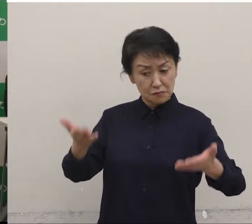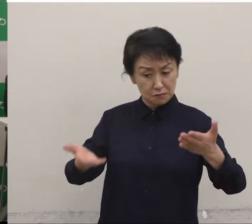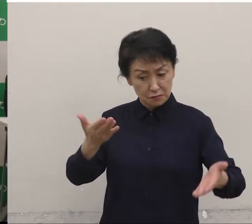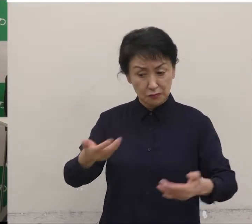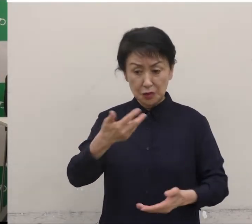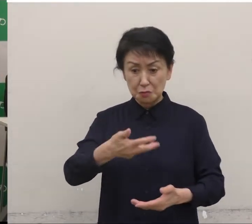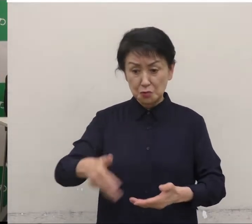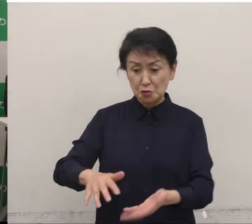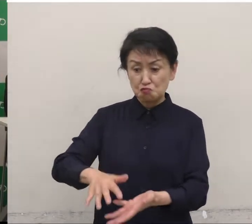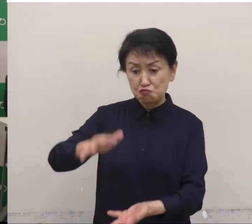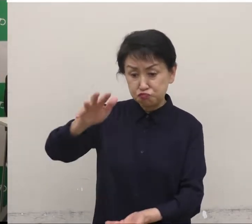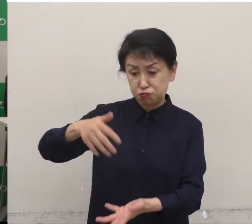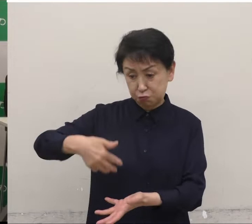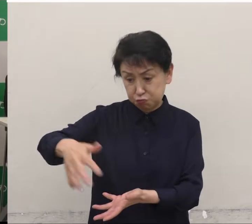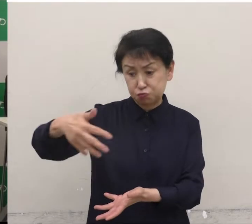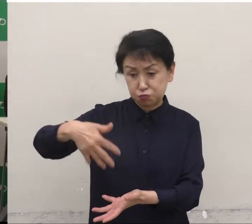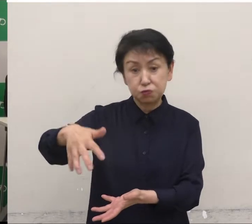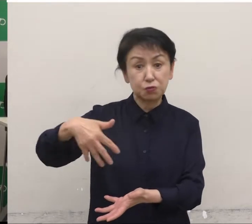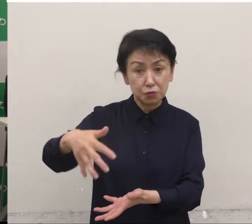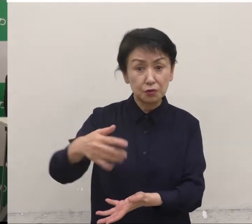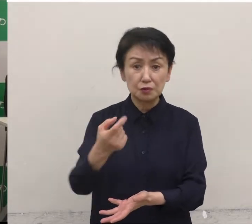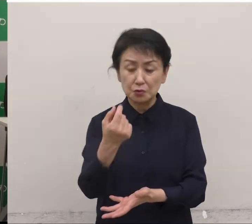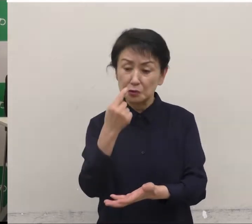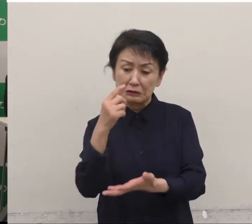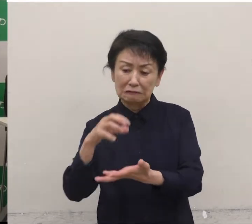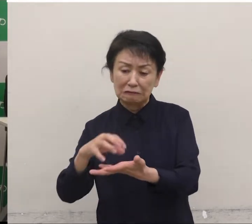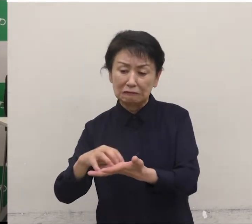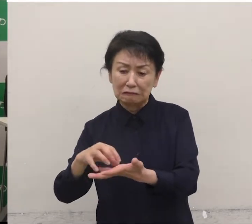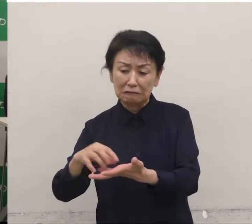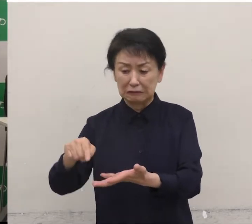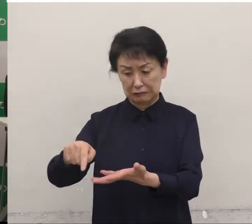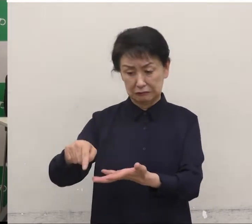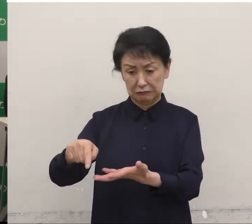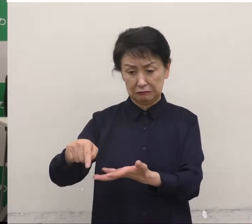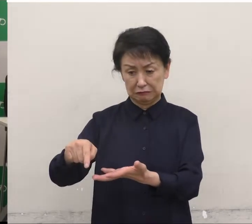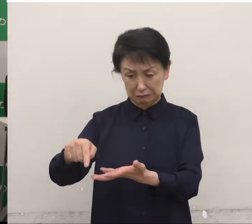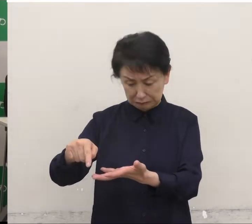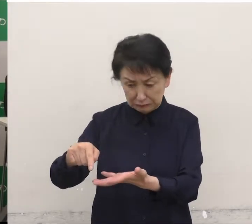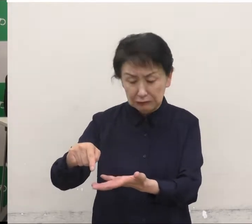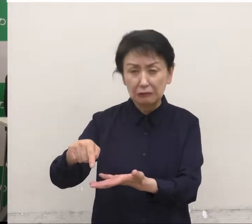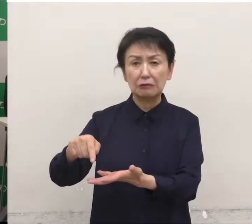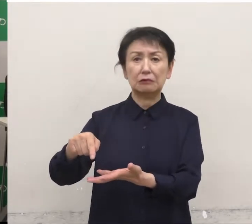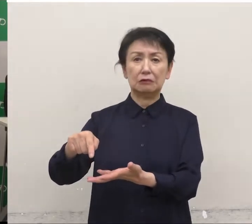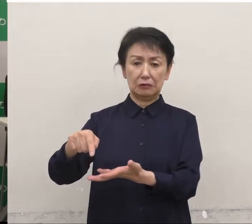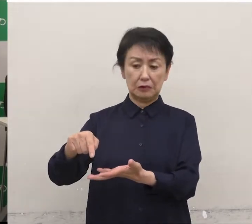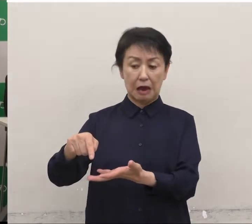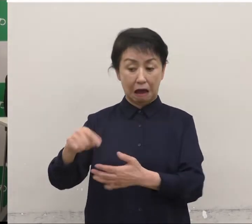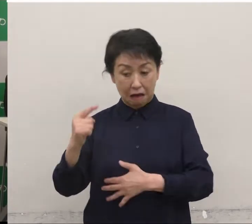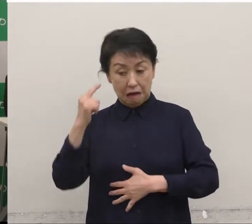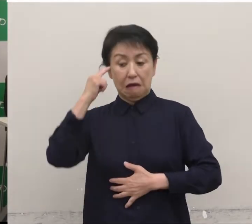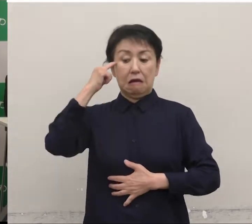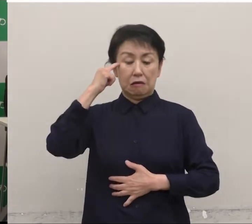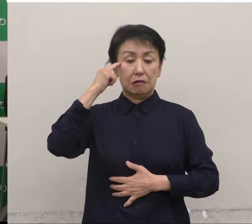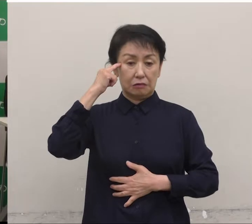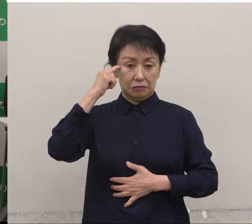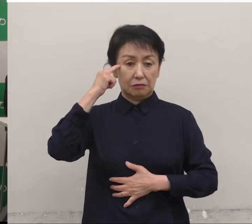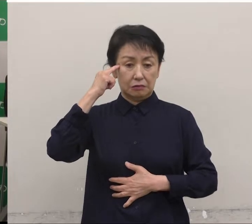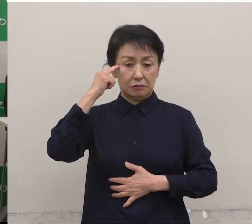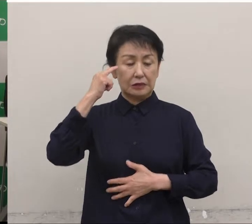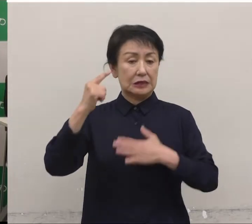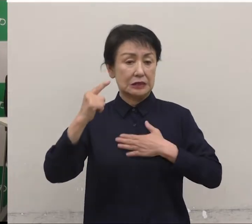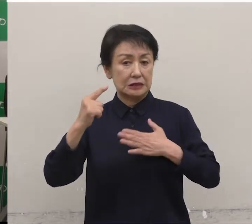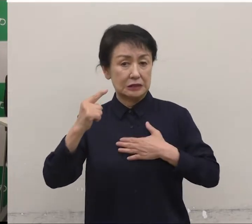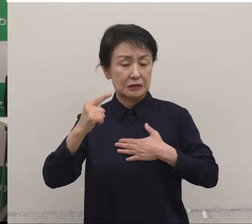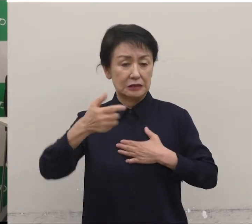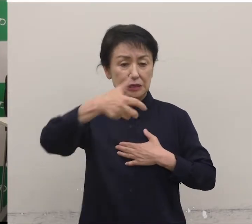なり多いと言ってたんですかね。それでちょっと濁っているって言ってたですで、それに気がつきまして知り合いの水道業者さん